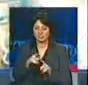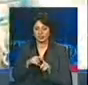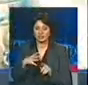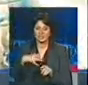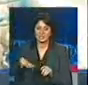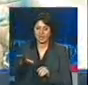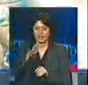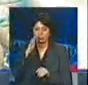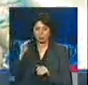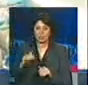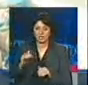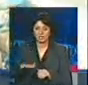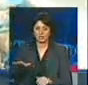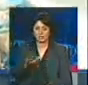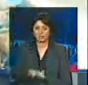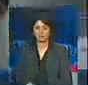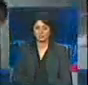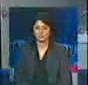დასავლეთ საქართველოში ჩატარდება.